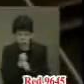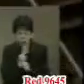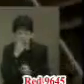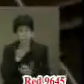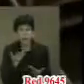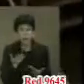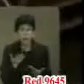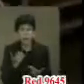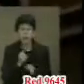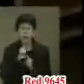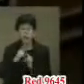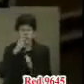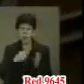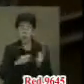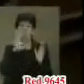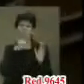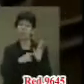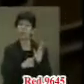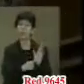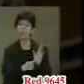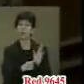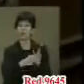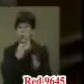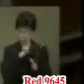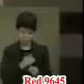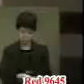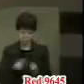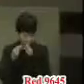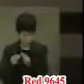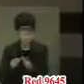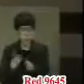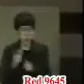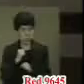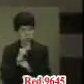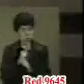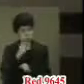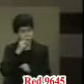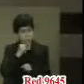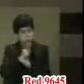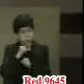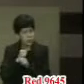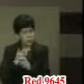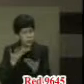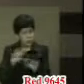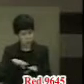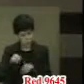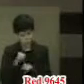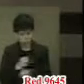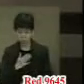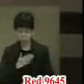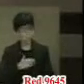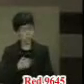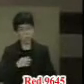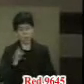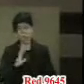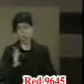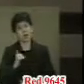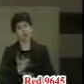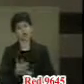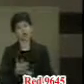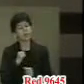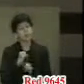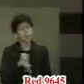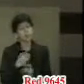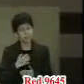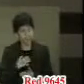จับมาทั้งหมดที่มันได้ทั้งหมดเดี๋ยวจะมอบไปประธานสภาไว้คือข้อสำคัญดุดมันยังไม่ใช่นาจันแต่ผมไม่อยากแค่มันเลื่อยเจื่อยกันได้ถึ